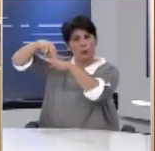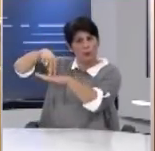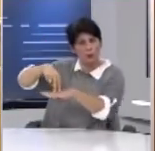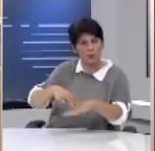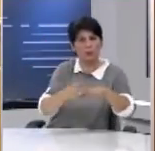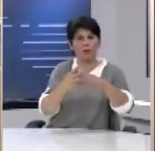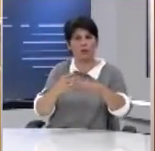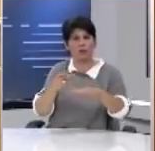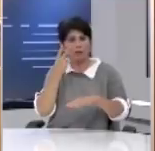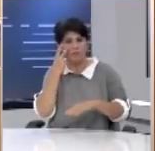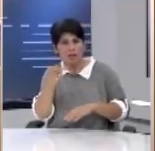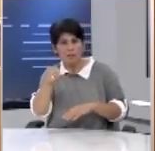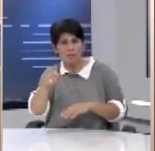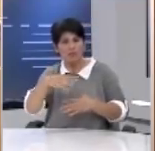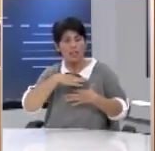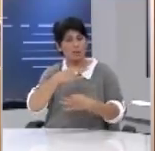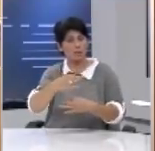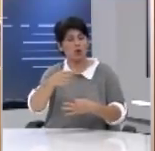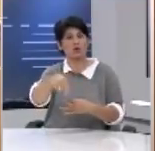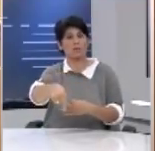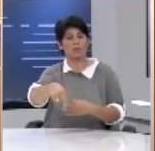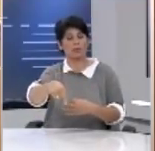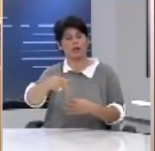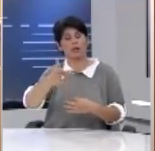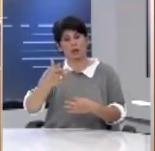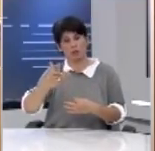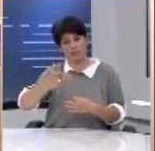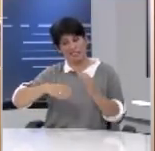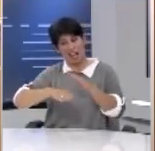κύματος σε σημαντικές χώρες, όπως η γειτονική Ιταλία.